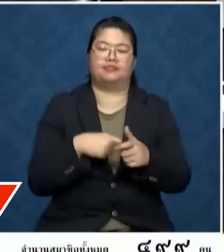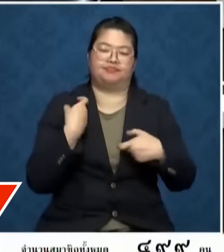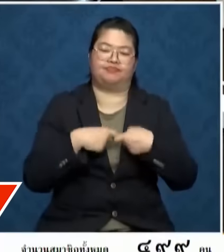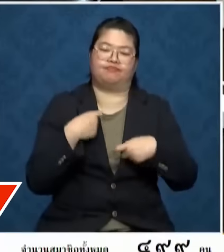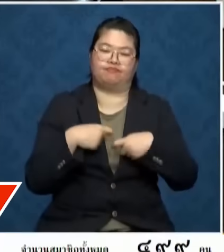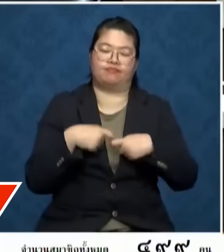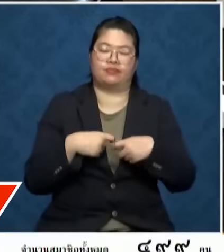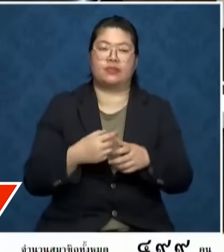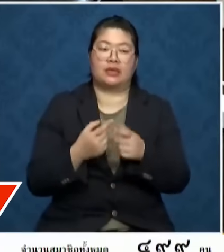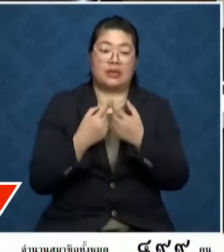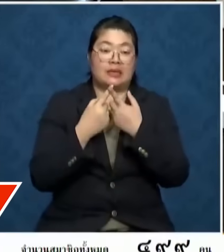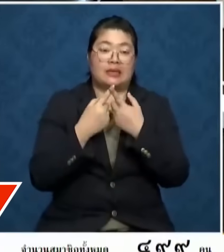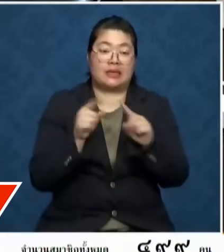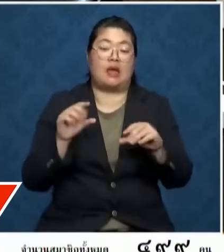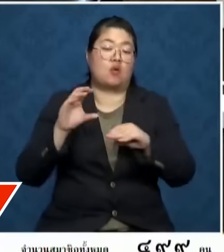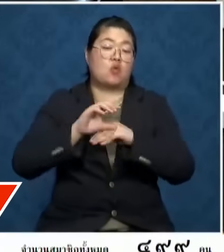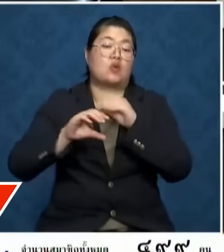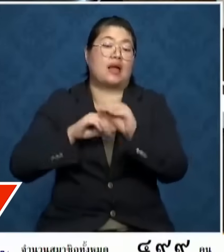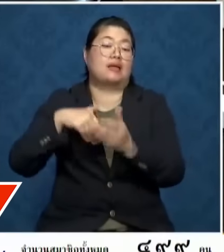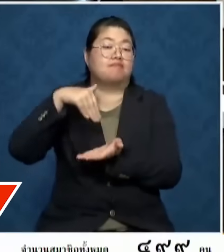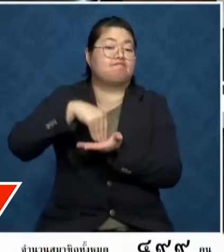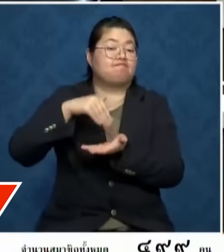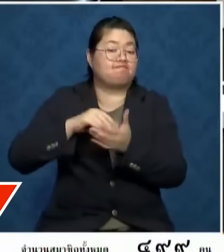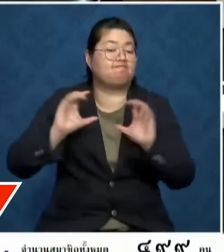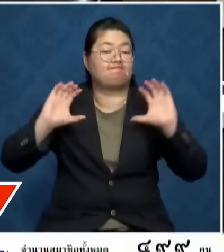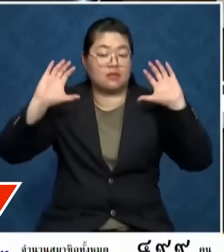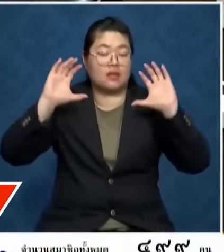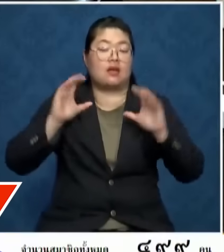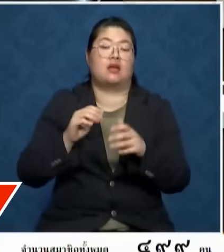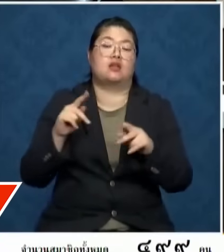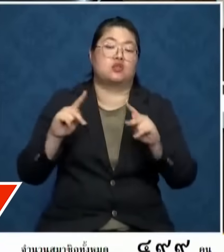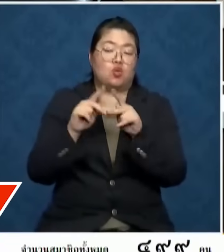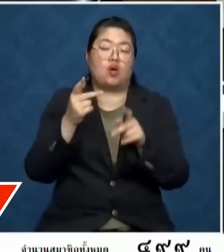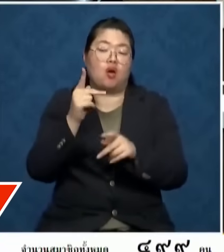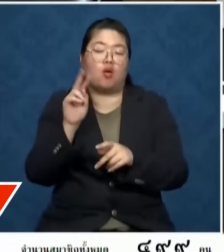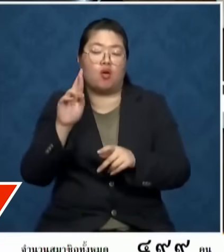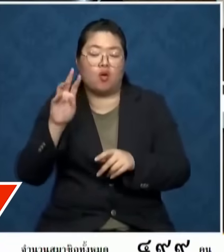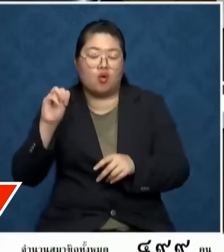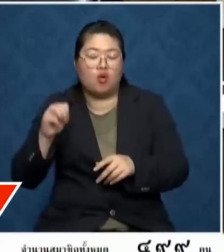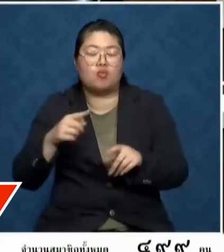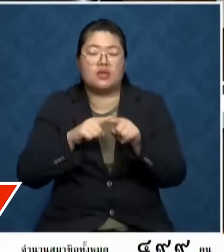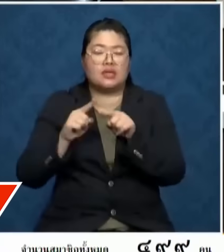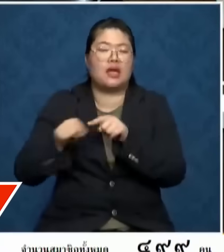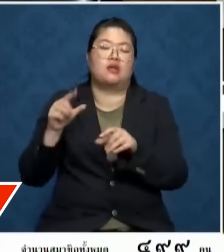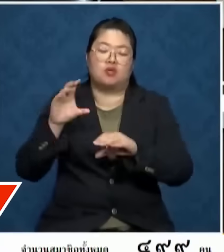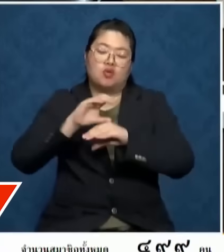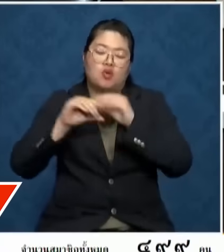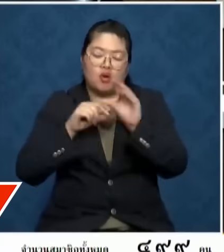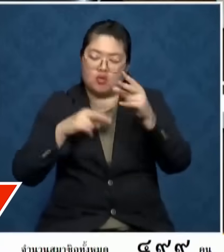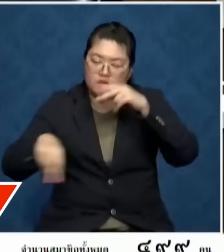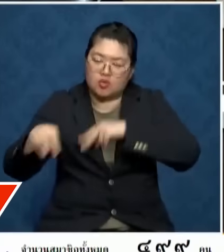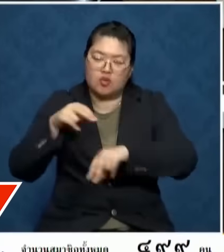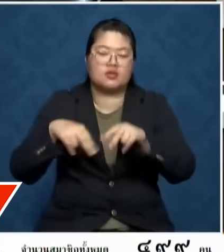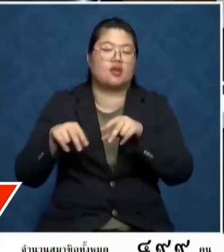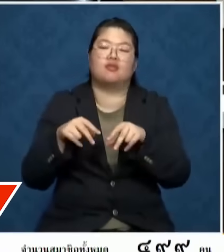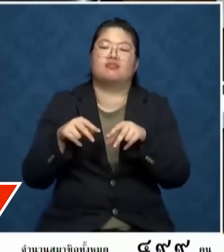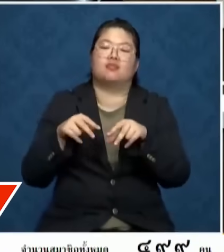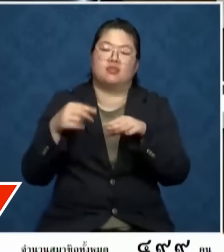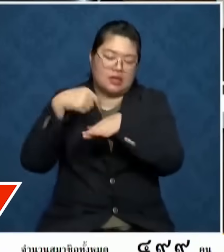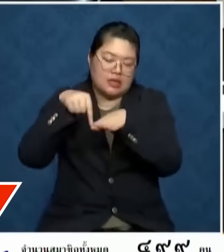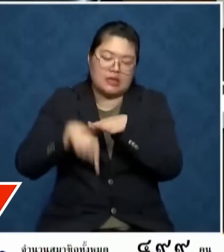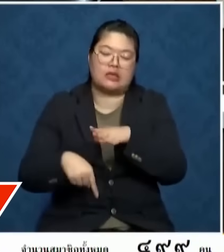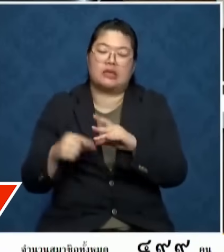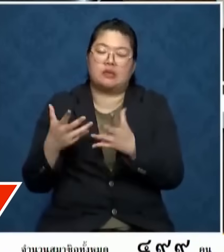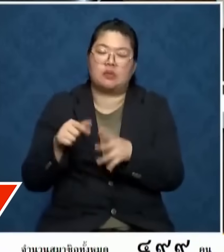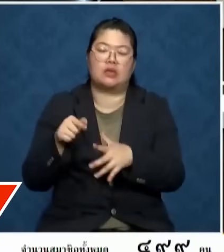ครับแต่ว่าโครงการขนาดใหญ่ของภาครัฐขนาดใหญ่ก็นะครับก็ปล่อยหลุดลอยไปอย่างรอยนวลนะ